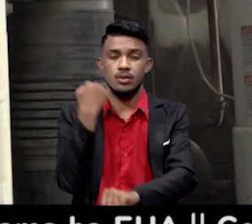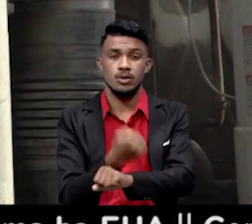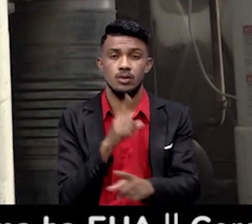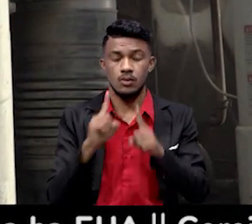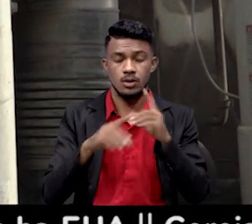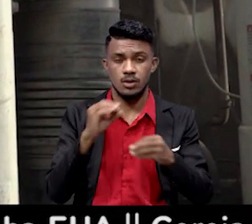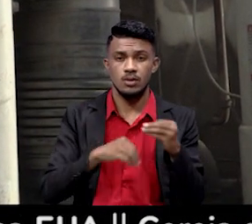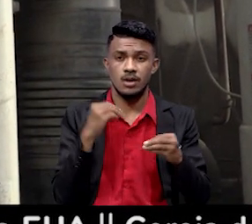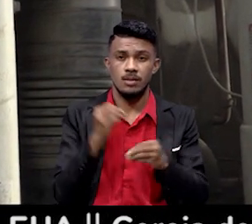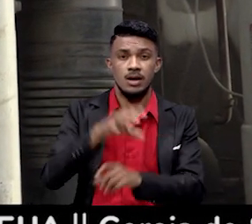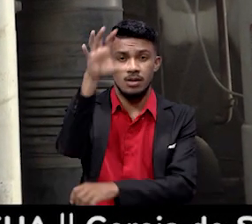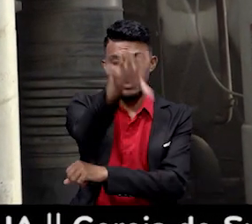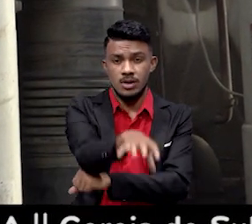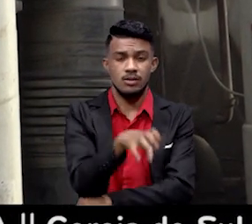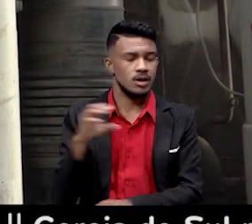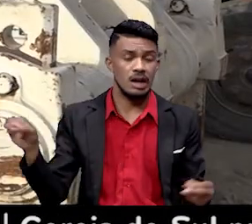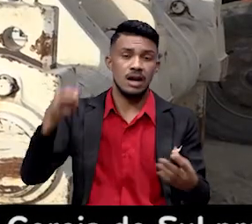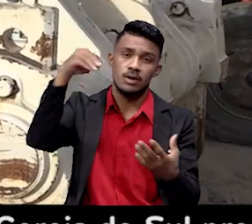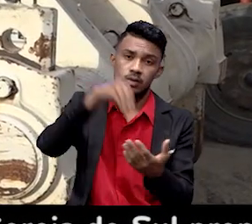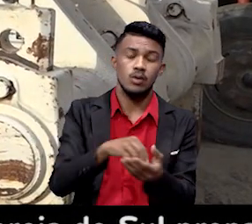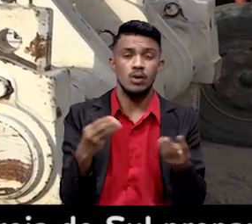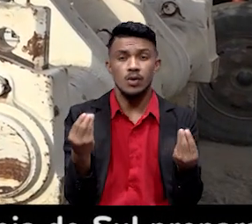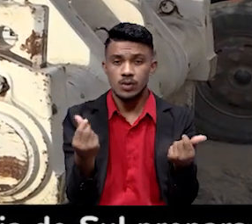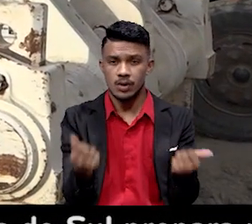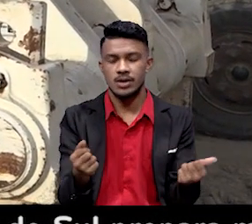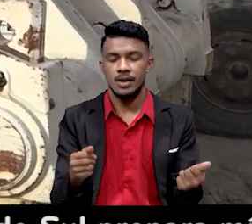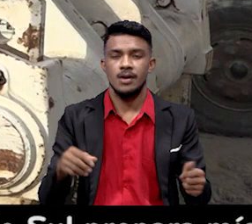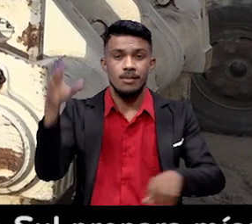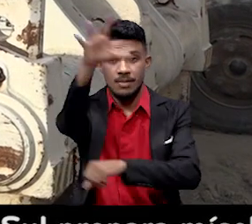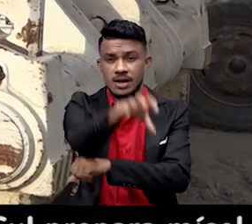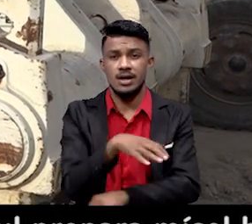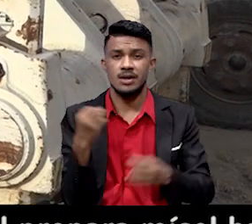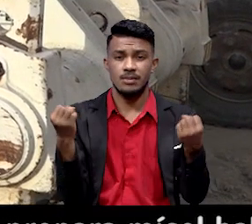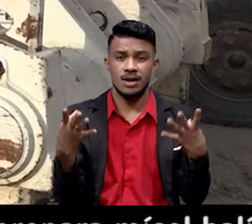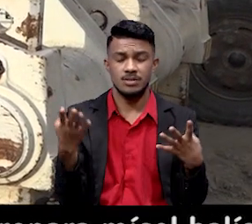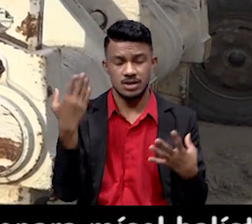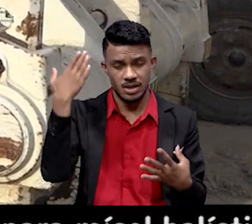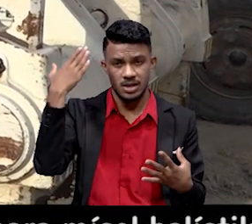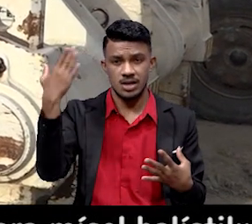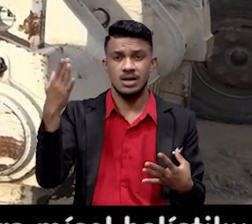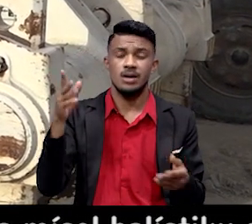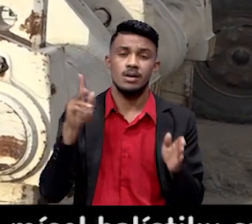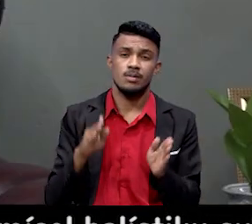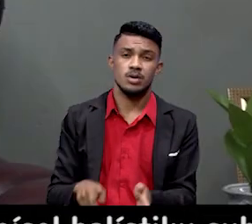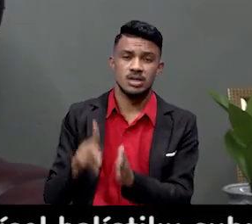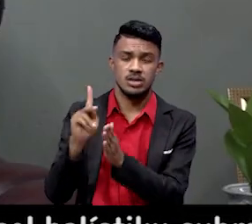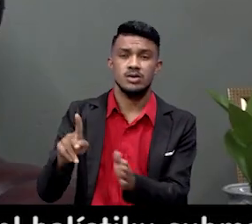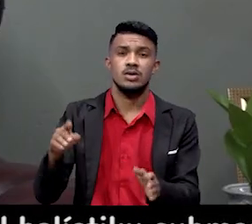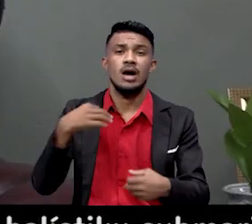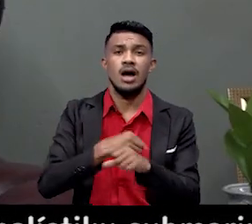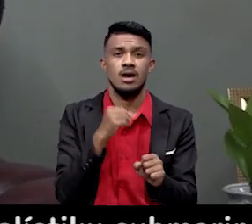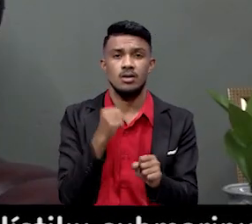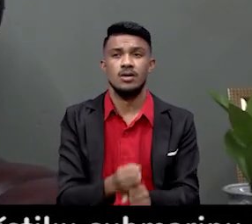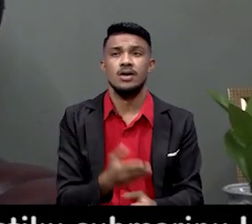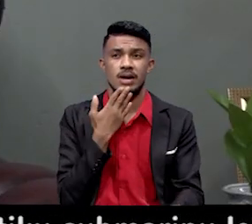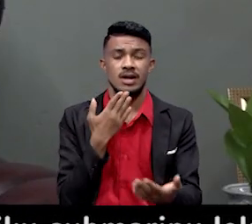bah makina hame makina la sufisienti tambah makina barak mos avaria e barak mos iha prosesu manutensau mai be ida diak me